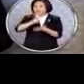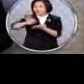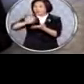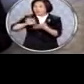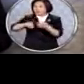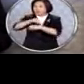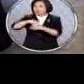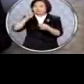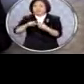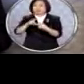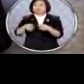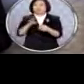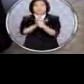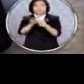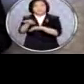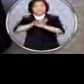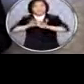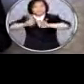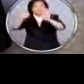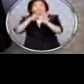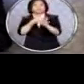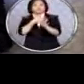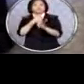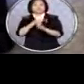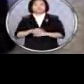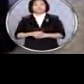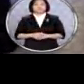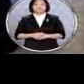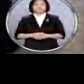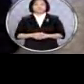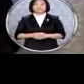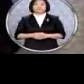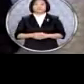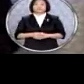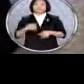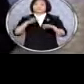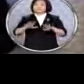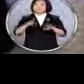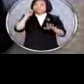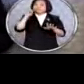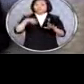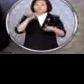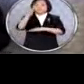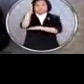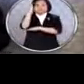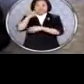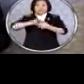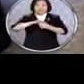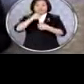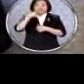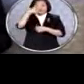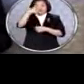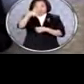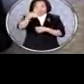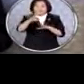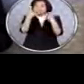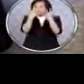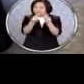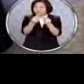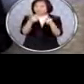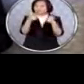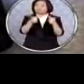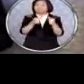我们经济发展所必须要做的事情上。所以我们要让我们的财政赤字持续的往下走，让国